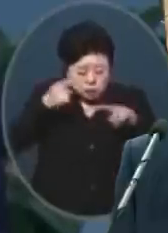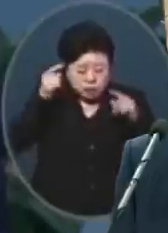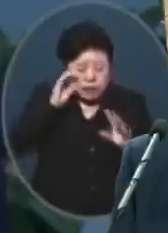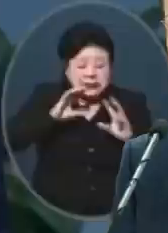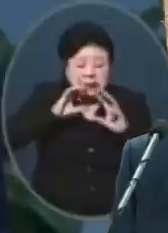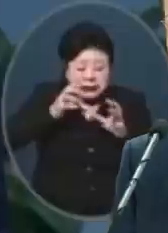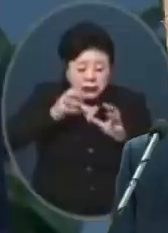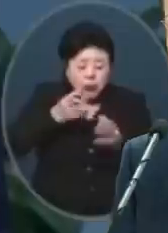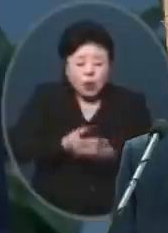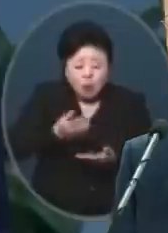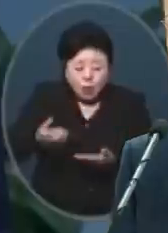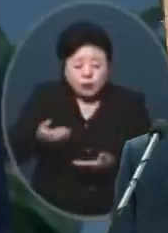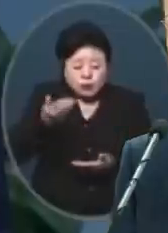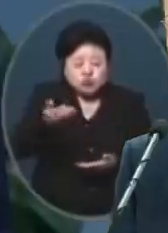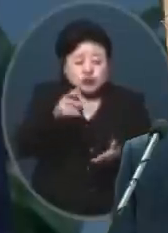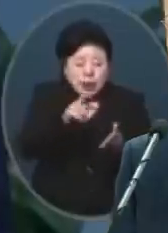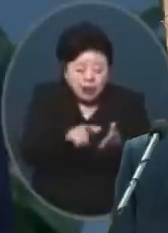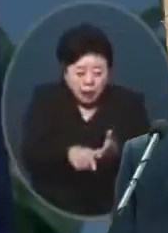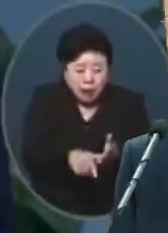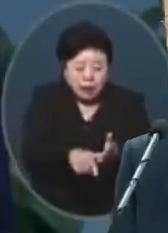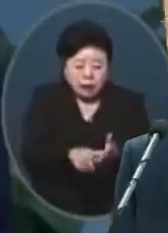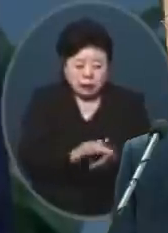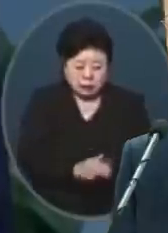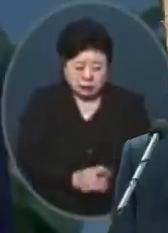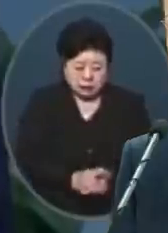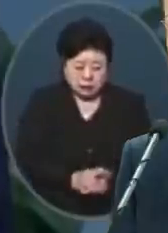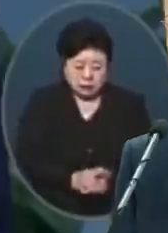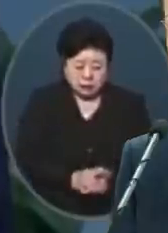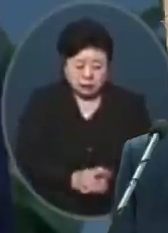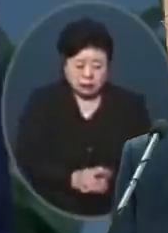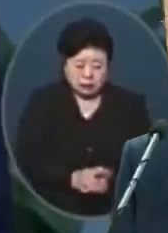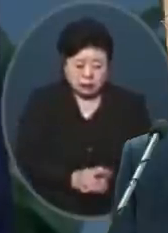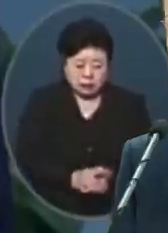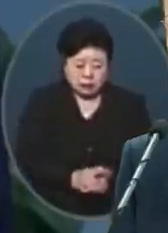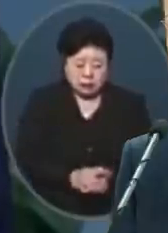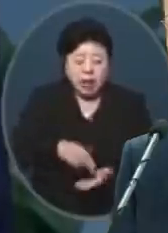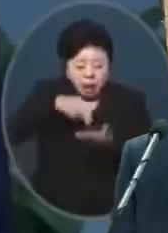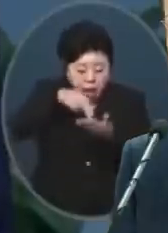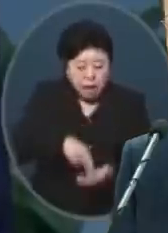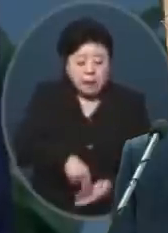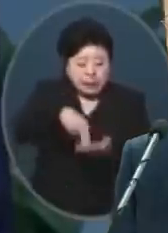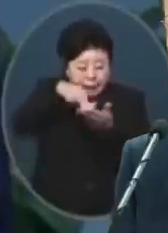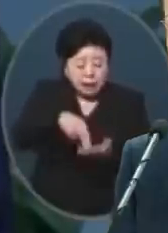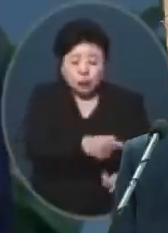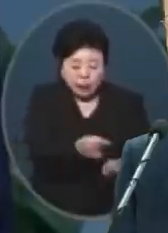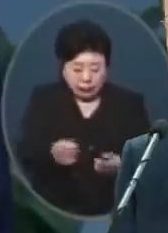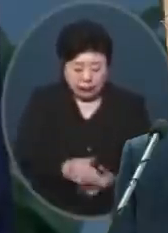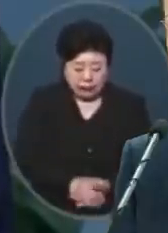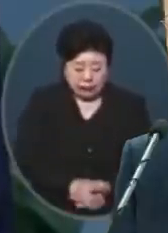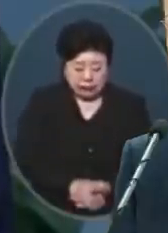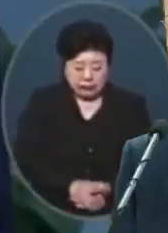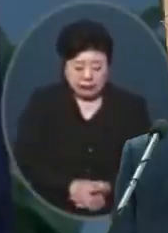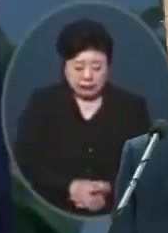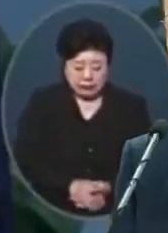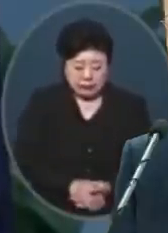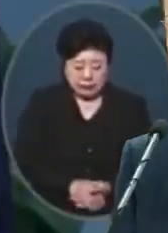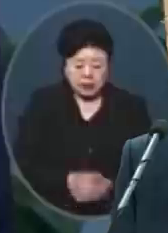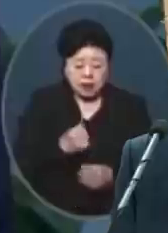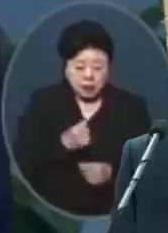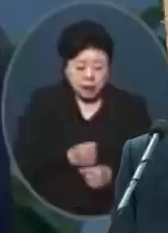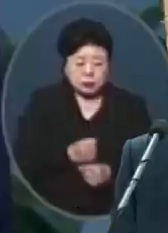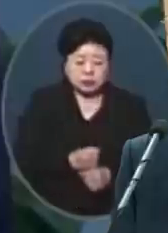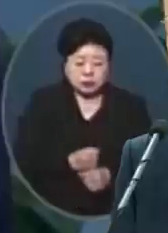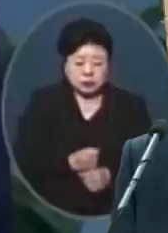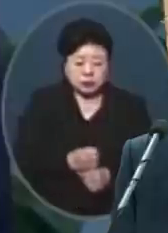지옥에서 천국으로 오르락내리락 할 수 있는 엘리베이터를 만들기